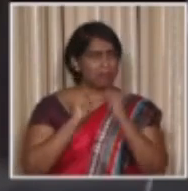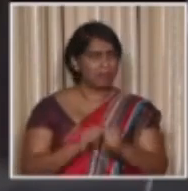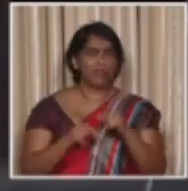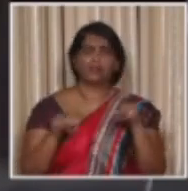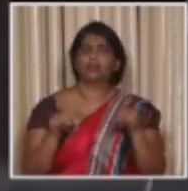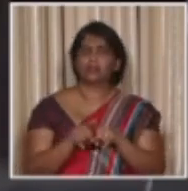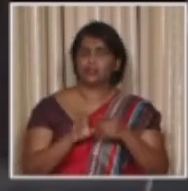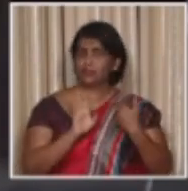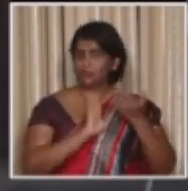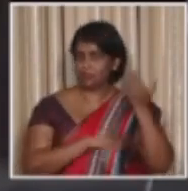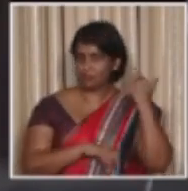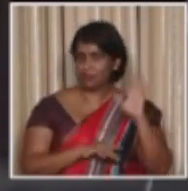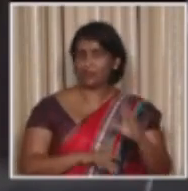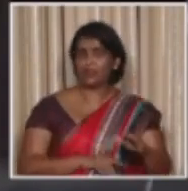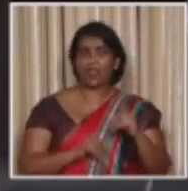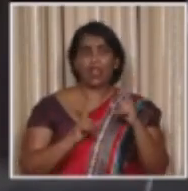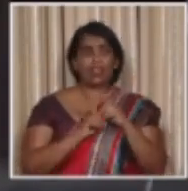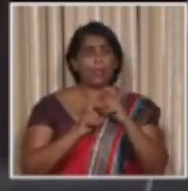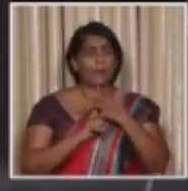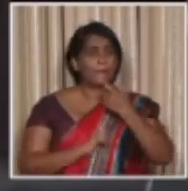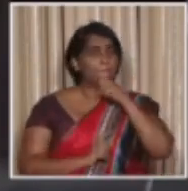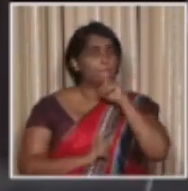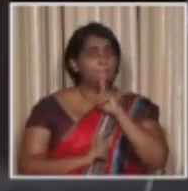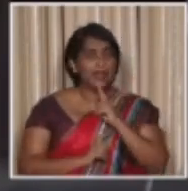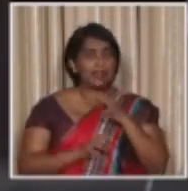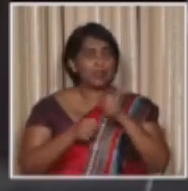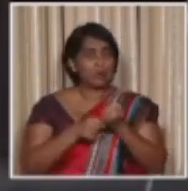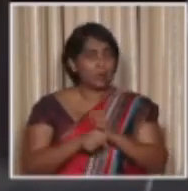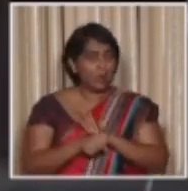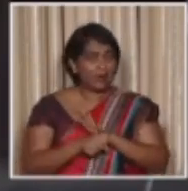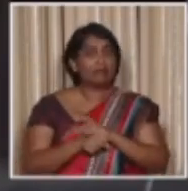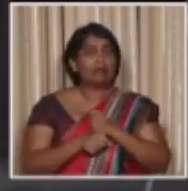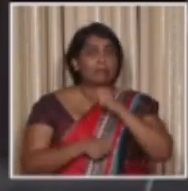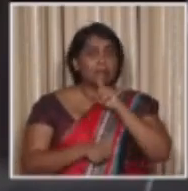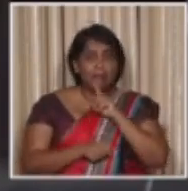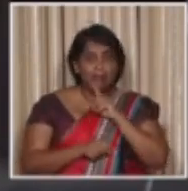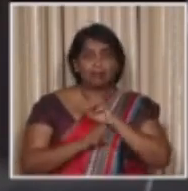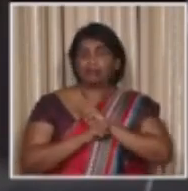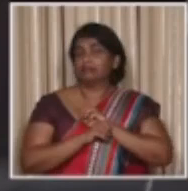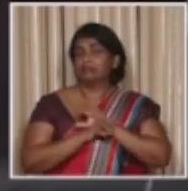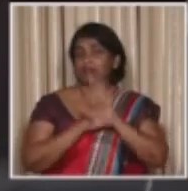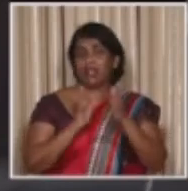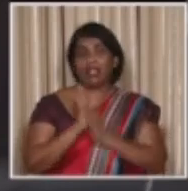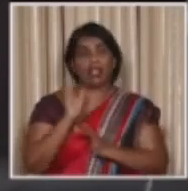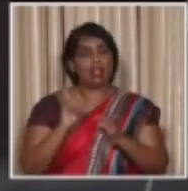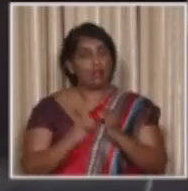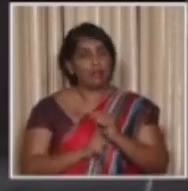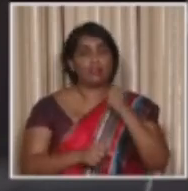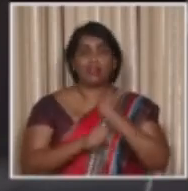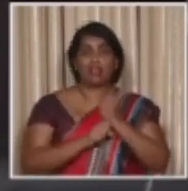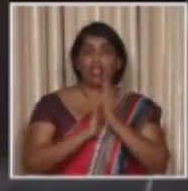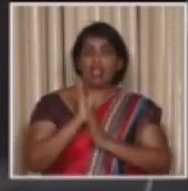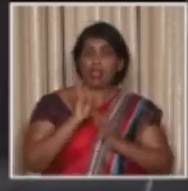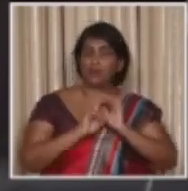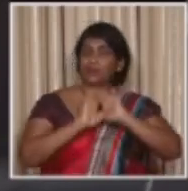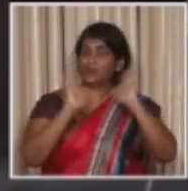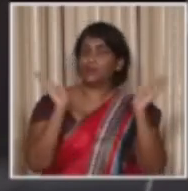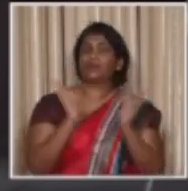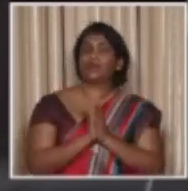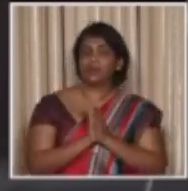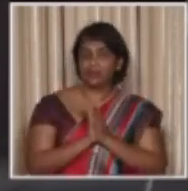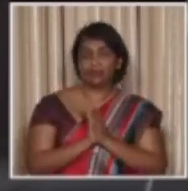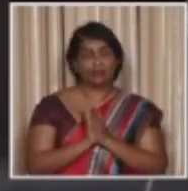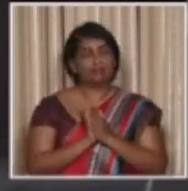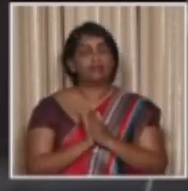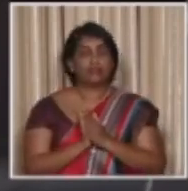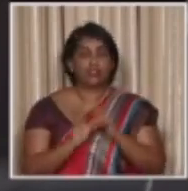අන්දමින් පහුගිය කාලේ ධම්මික පැණිය ප්‍රොමෝට් කළේ. ධම්මික පැණිය අරගෙන ඇමතුමත් රාජ්‍ය ඇමතුමත් මේ ඔක්කොමලා